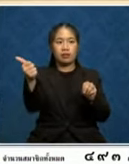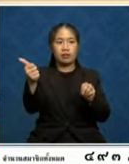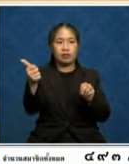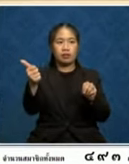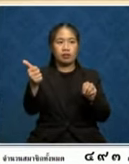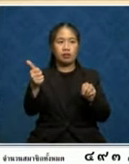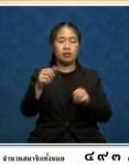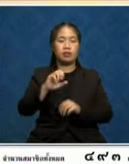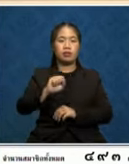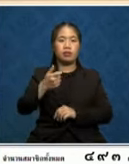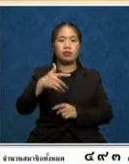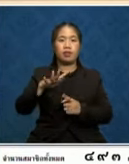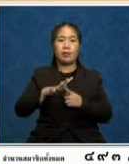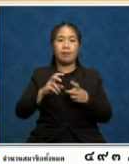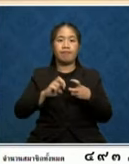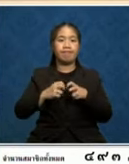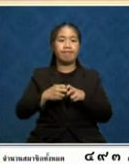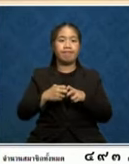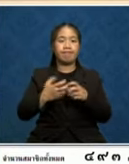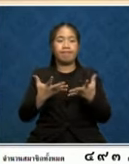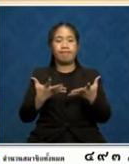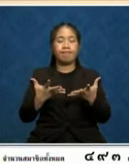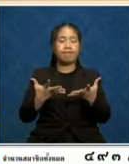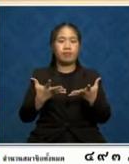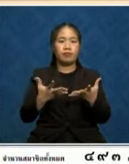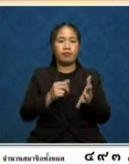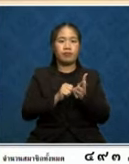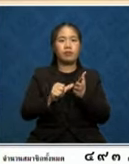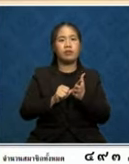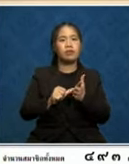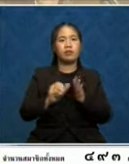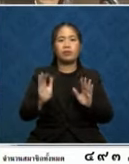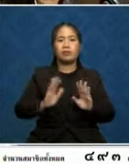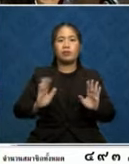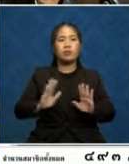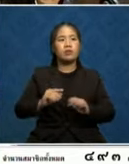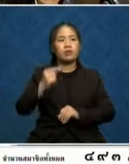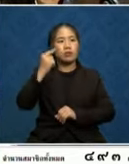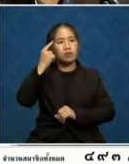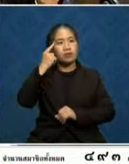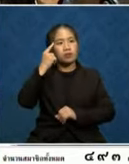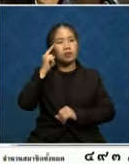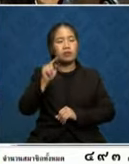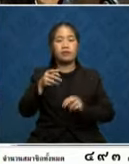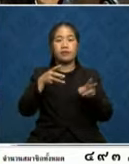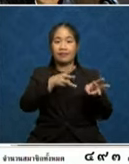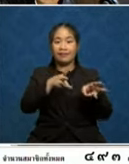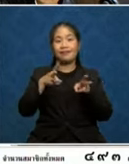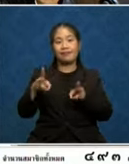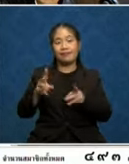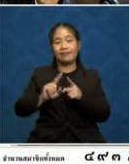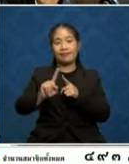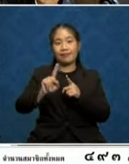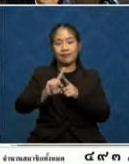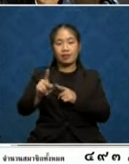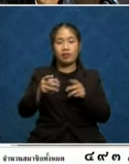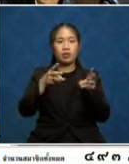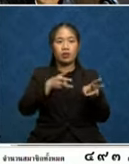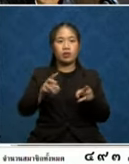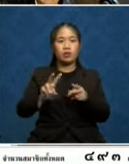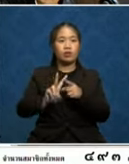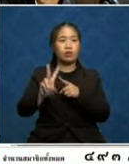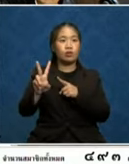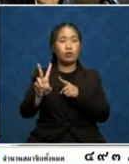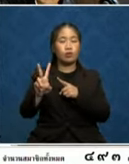ไม่ตดใจมักไมยมเป็ ตไมแ้ไขอะไรอัี้เป็นช่องทาง ทางเลอกทหนึ่นะครัทางเลืที่สอง